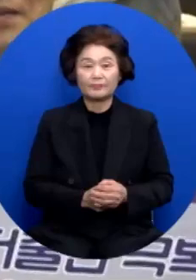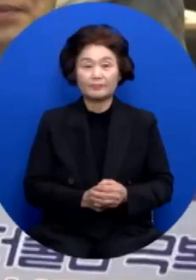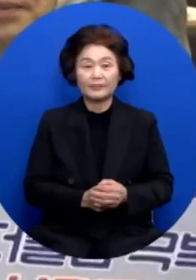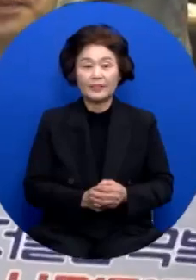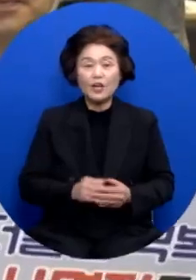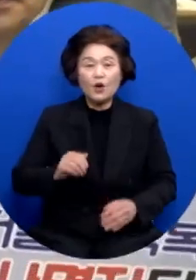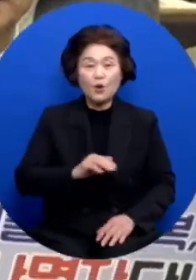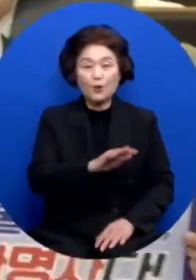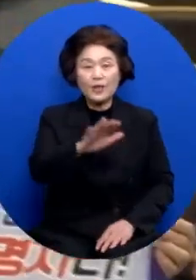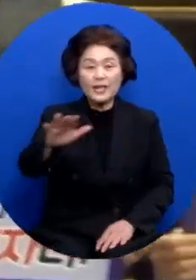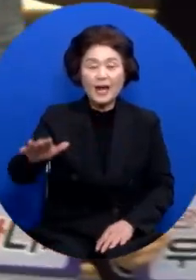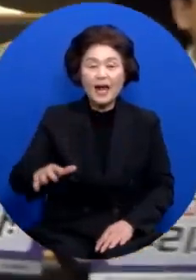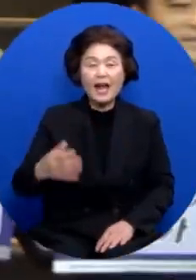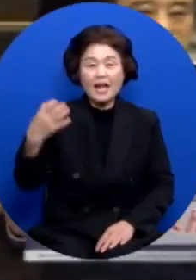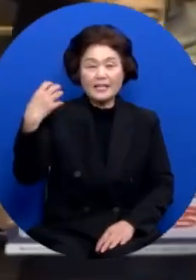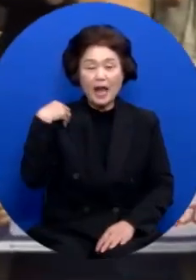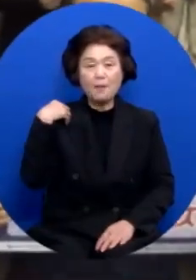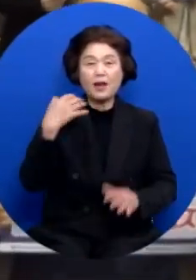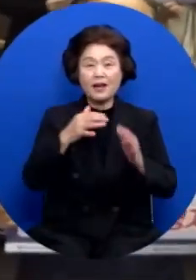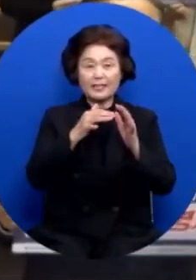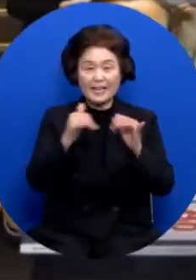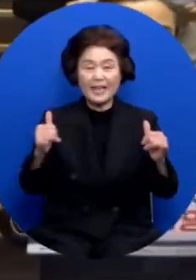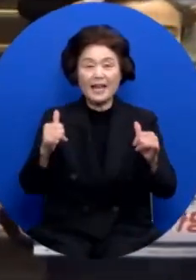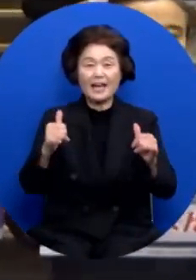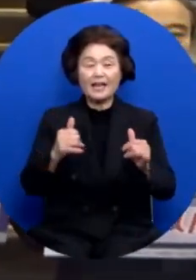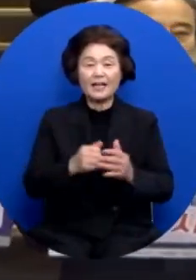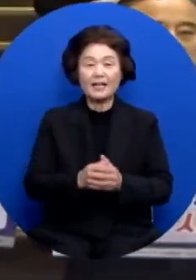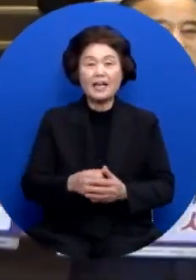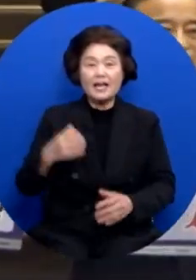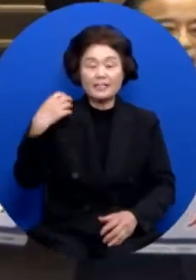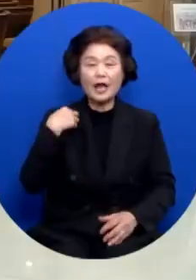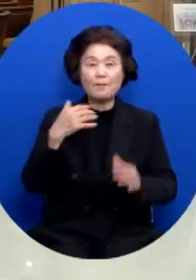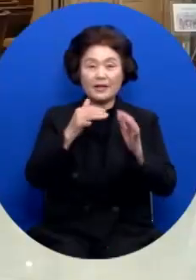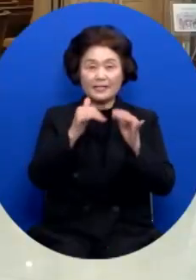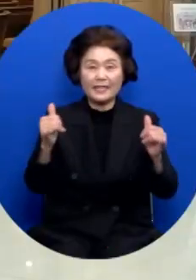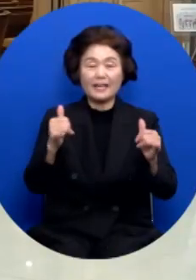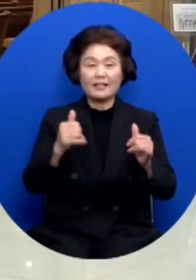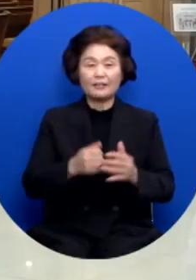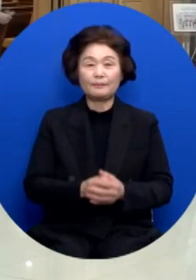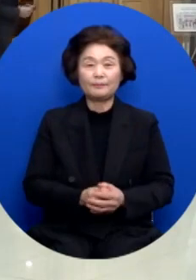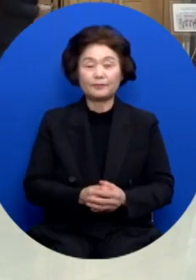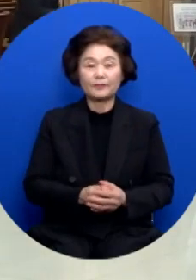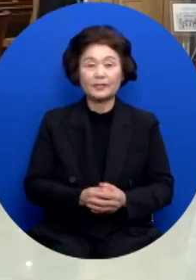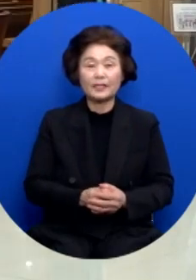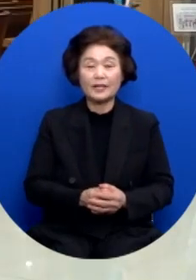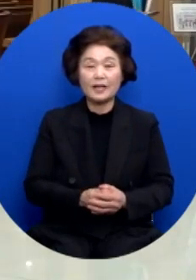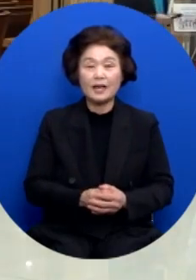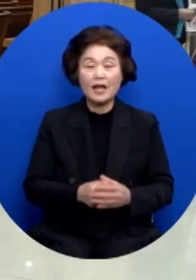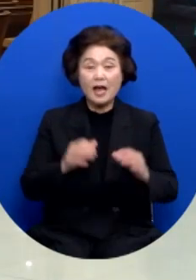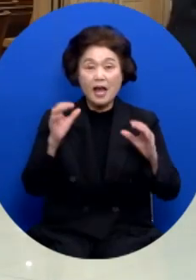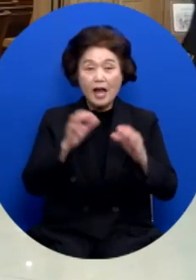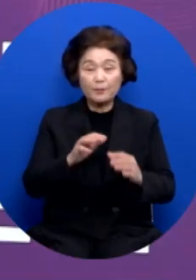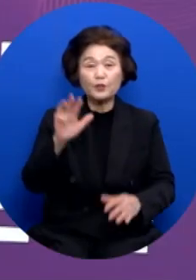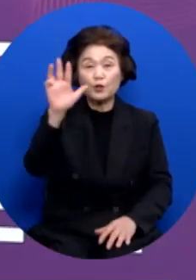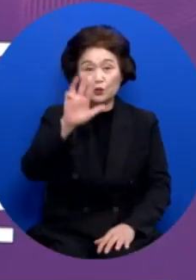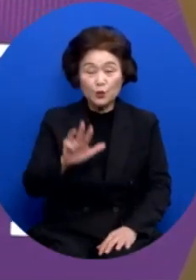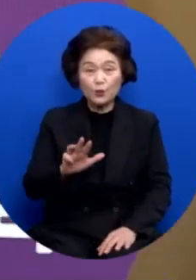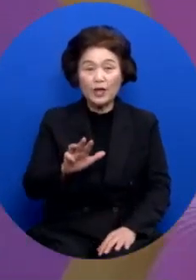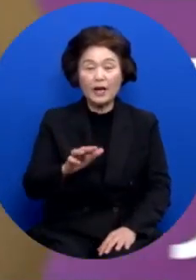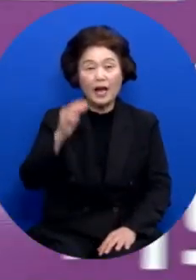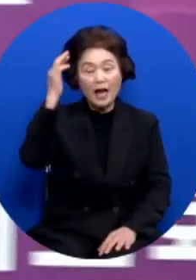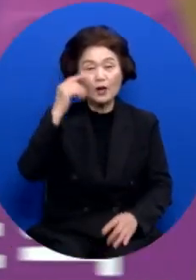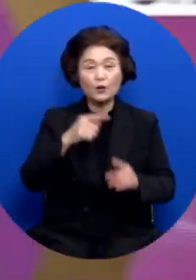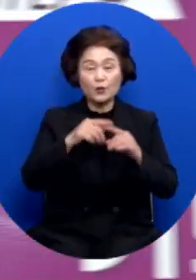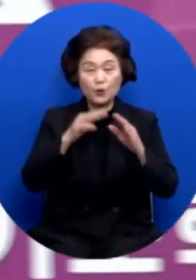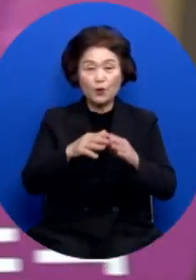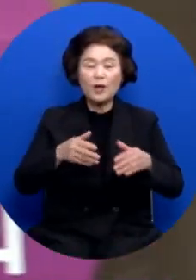우리가 사명자다! 사명자다! 사명자다! 대한예수교 장로회 합동총회가